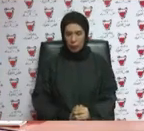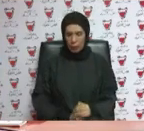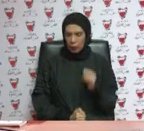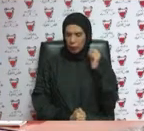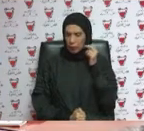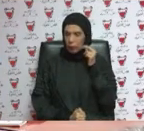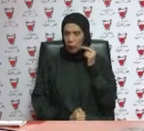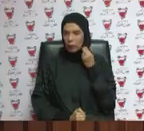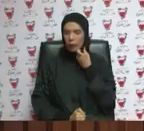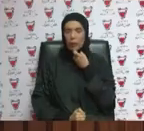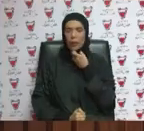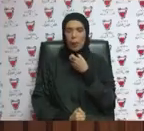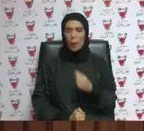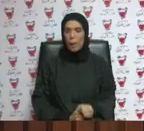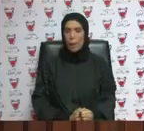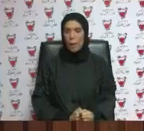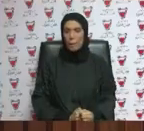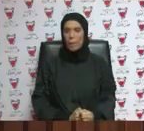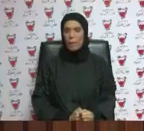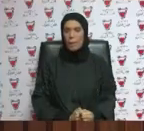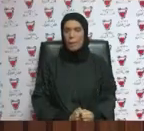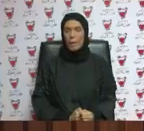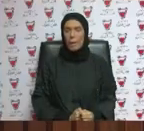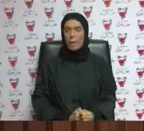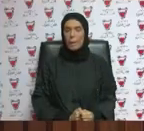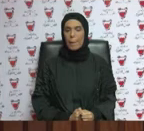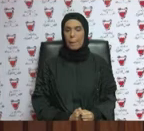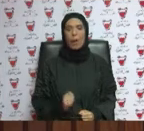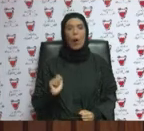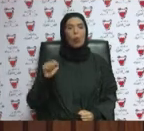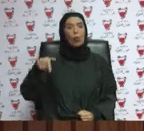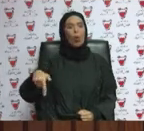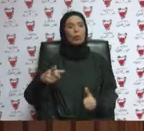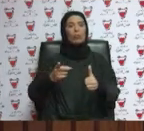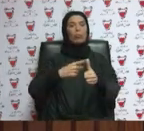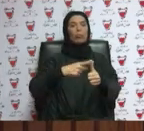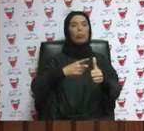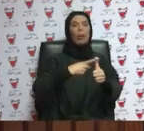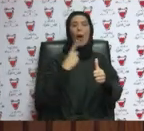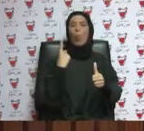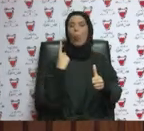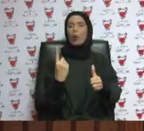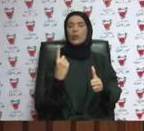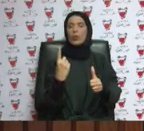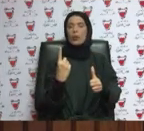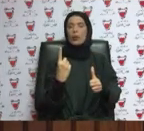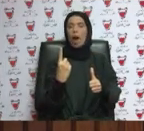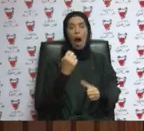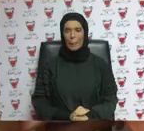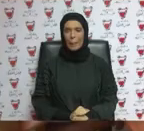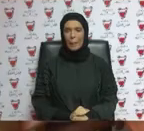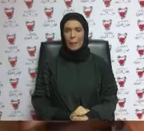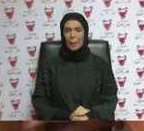اليوم هو أحد مقوماتها. المواطن هو الأولوية، هذا فعل ومش فقط